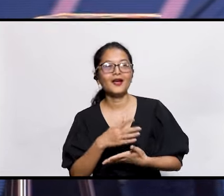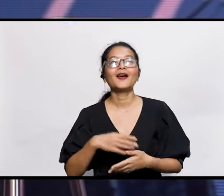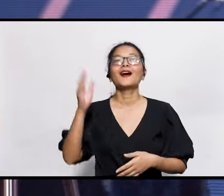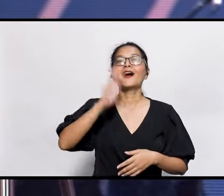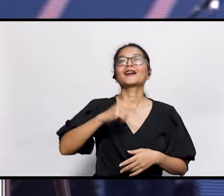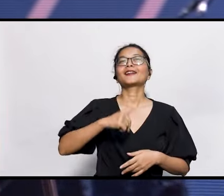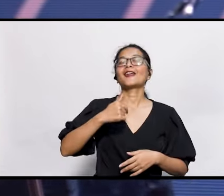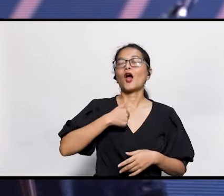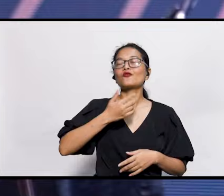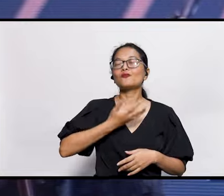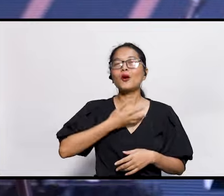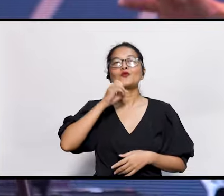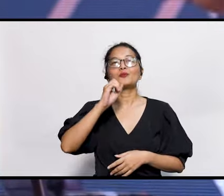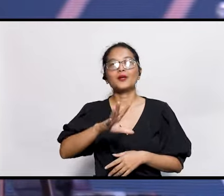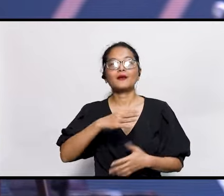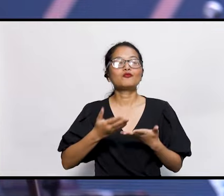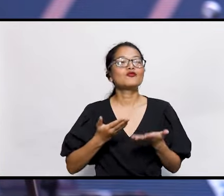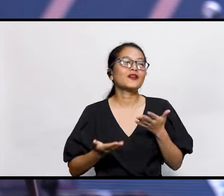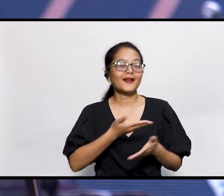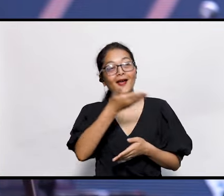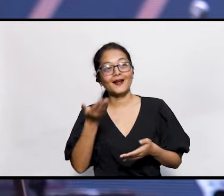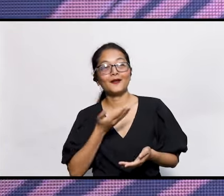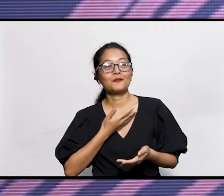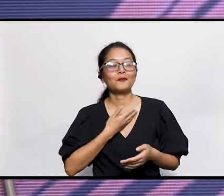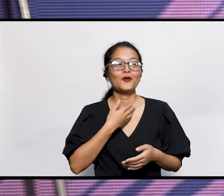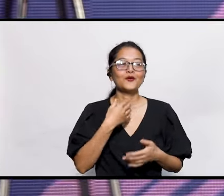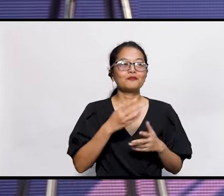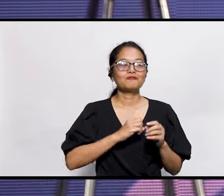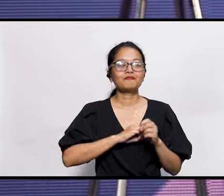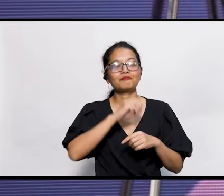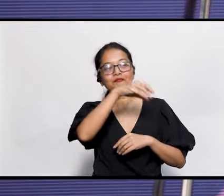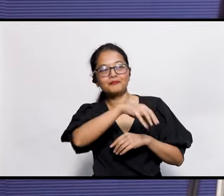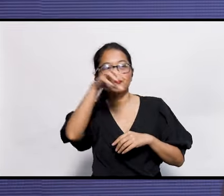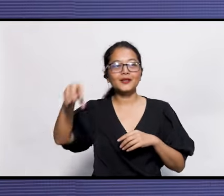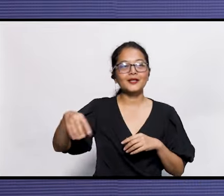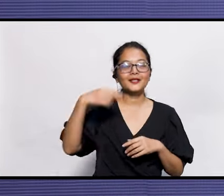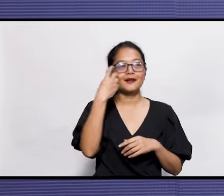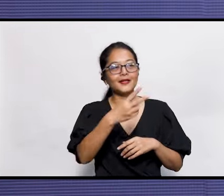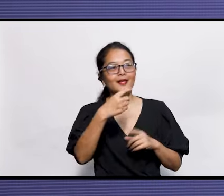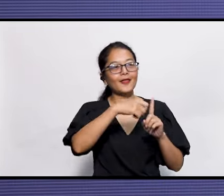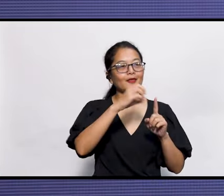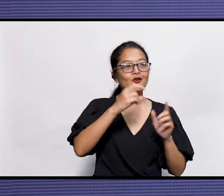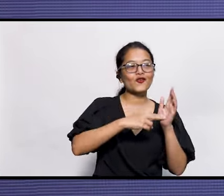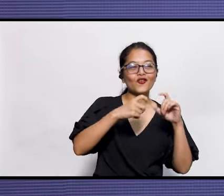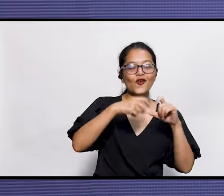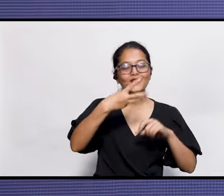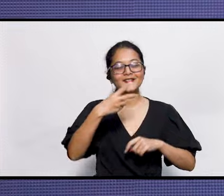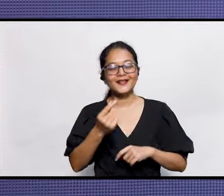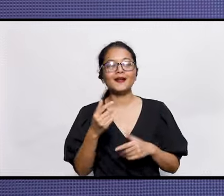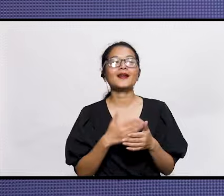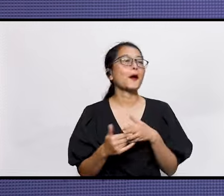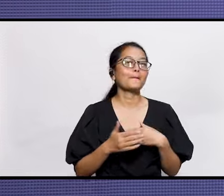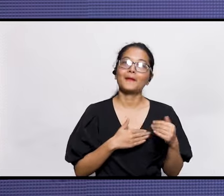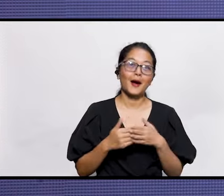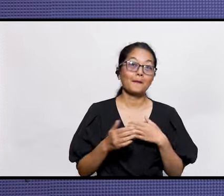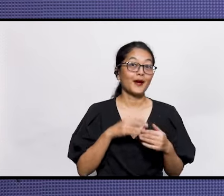life is nothing wrong untuk ke Singapore nonton Coldplay dan sebagainya eh itu semuanya fun itu ya is great